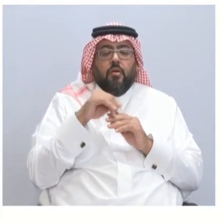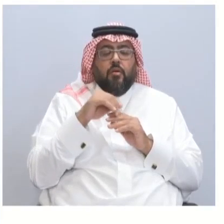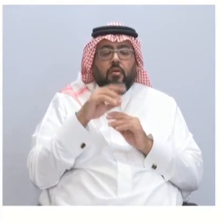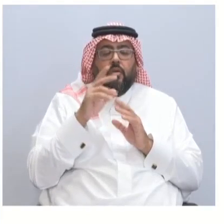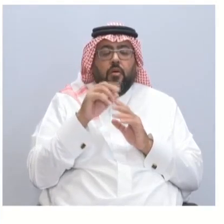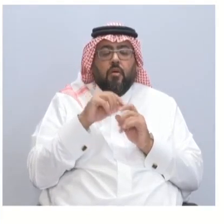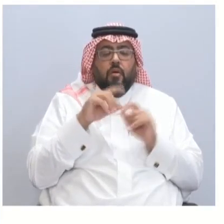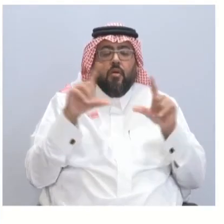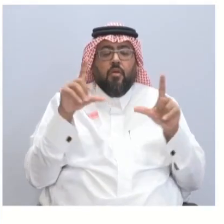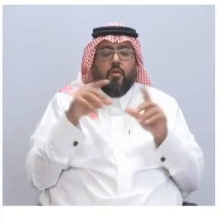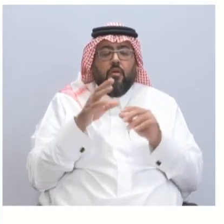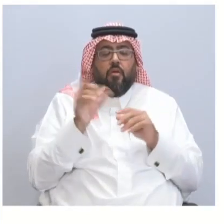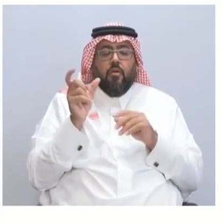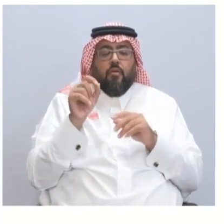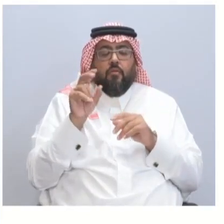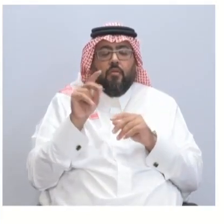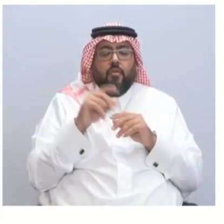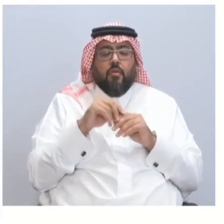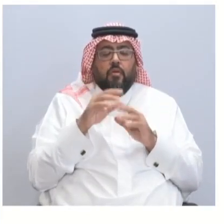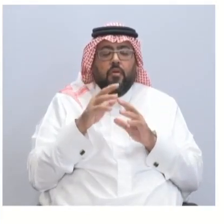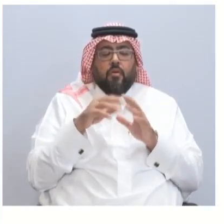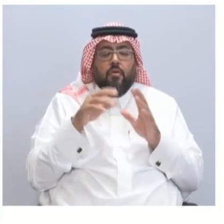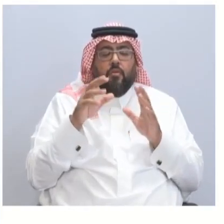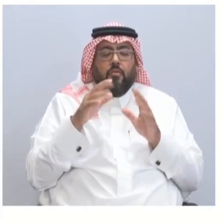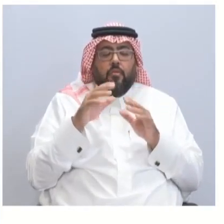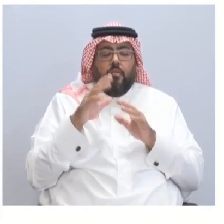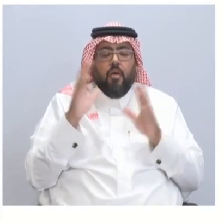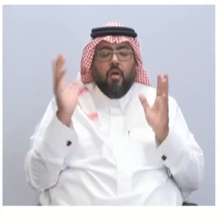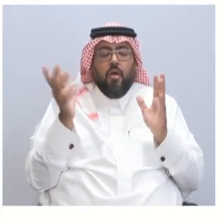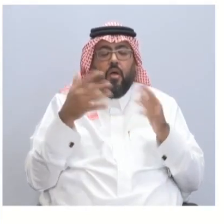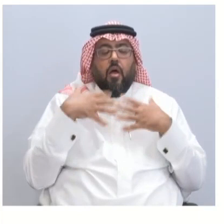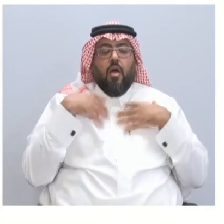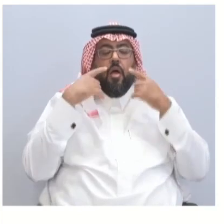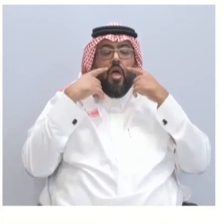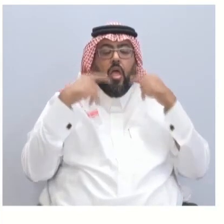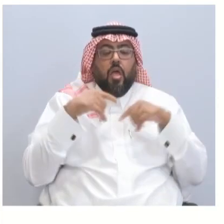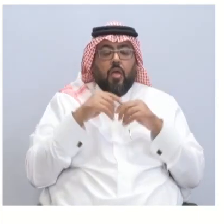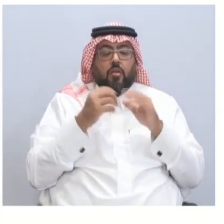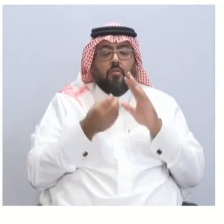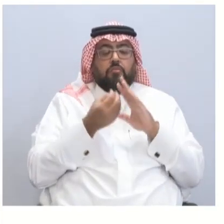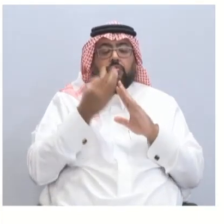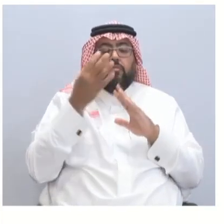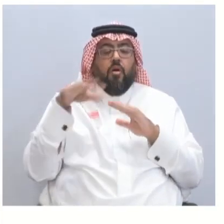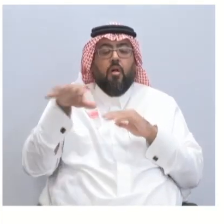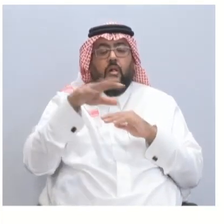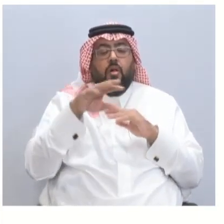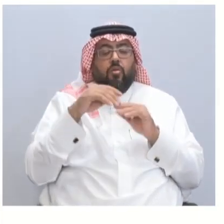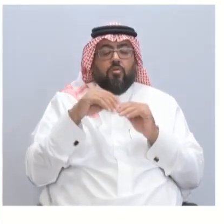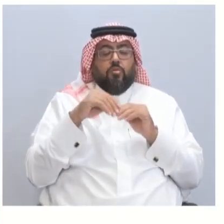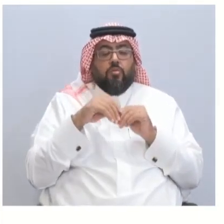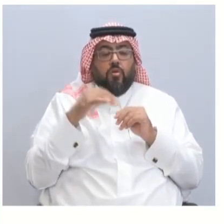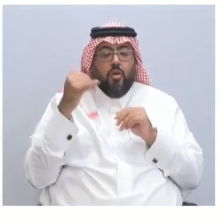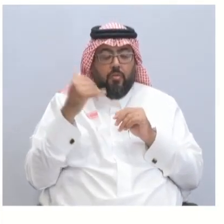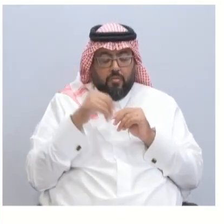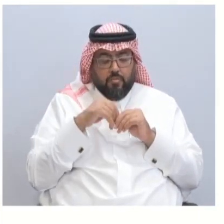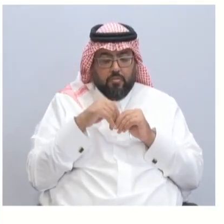كان لظهور النفط اثر كبير في تغير حياه سكان دول مجس التعاون